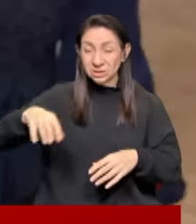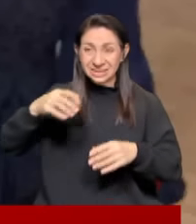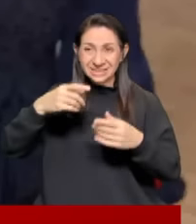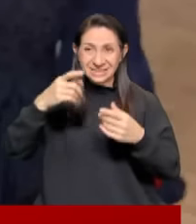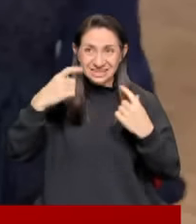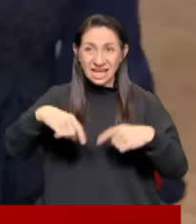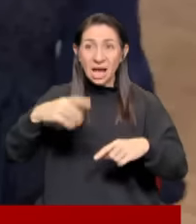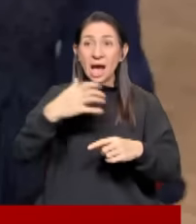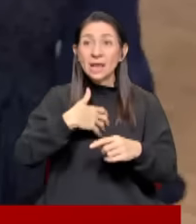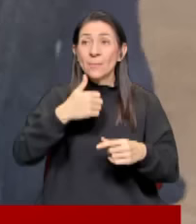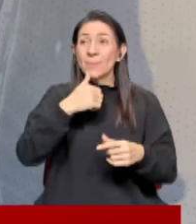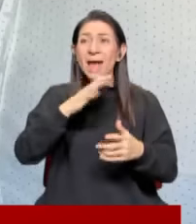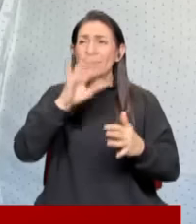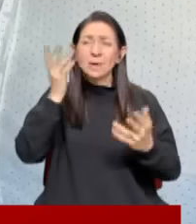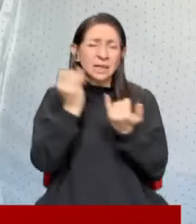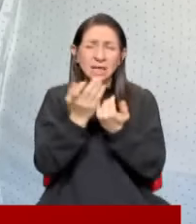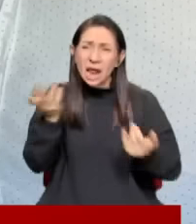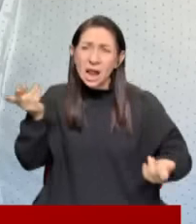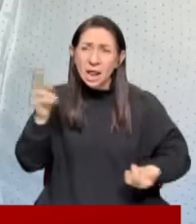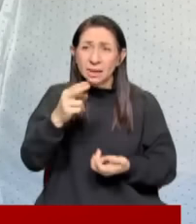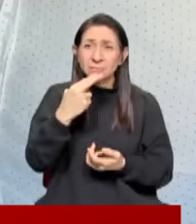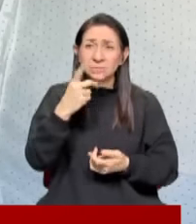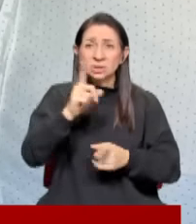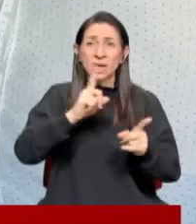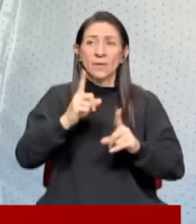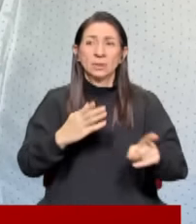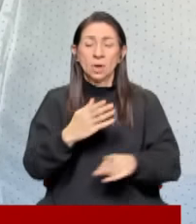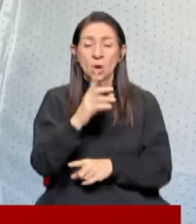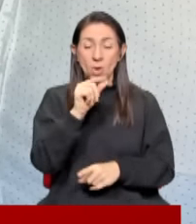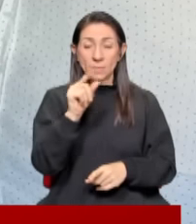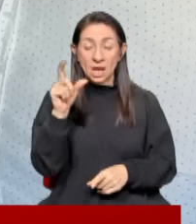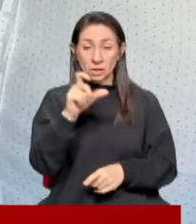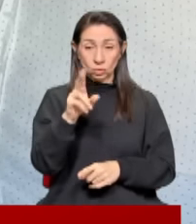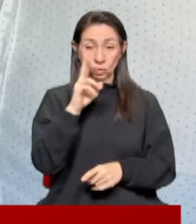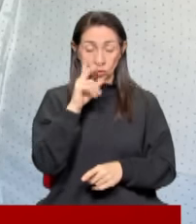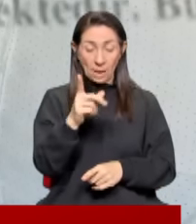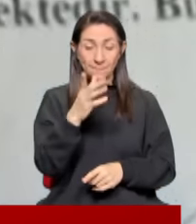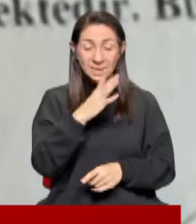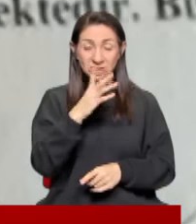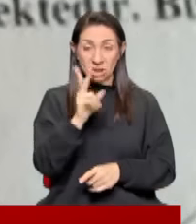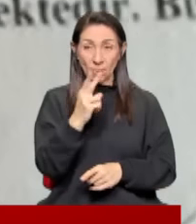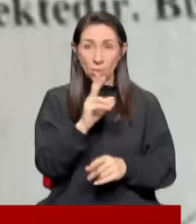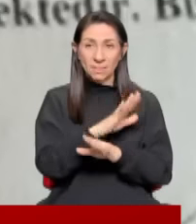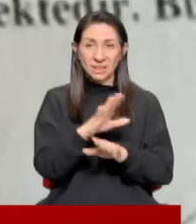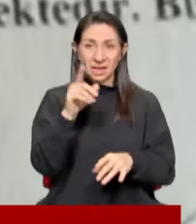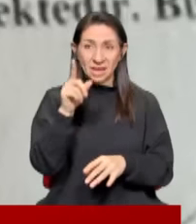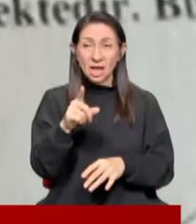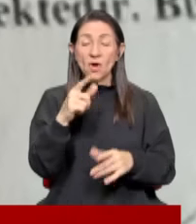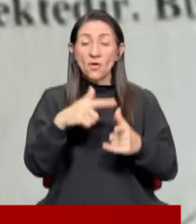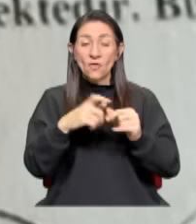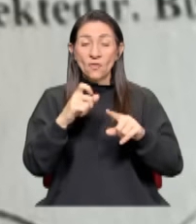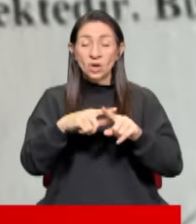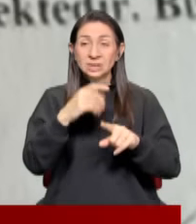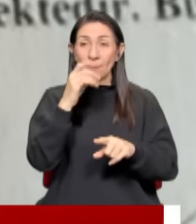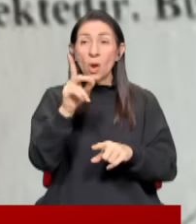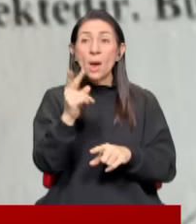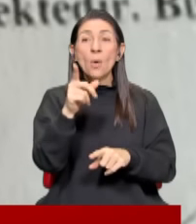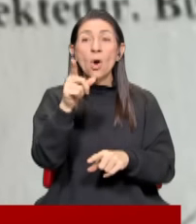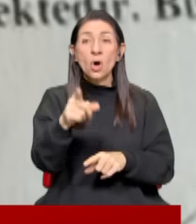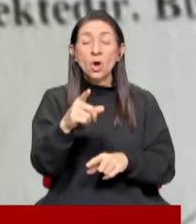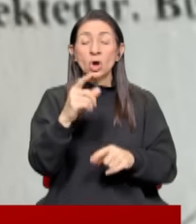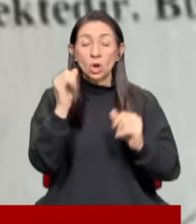tüm ailesini yitiren Vildan Akgül Çiftçioğlu dava açtı. 11 ayın sonunda bilirkişi raporu tamamlandı. Fox Haber'in ulaştığı o